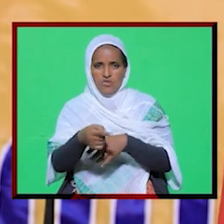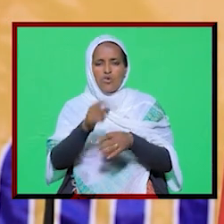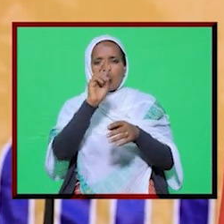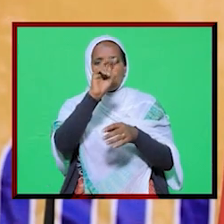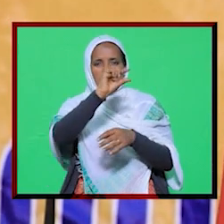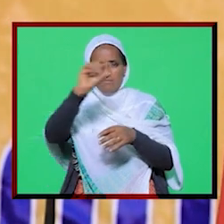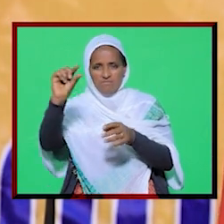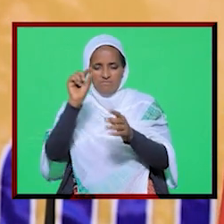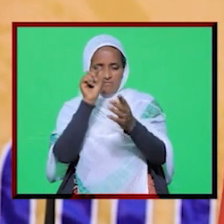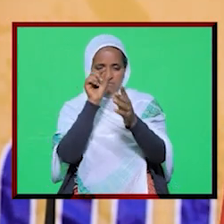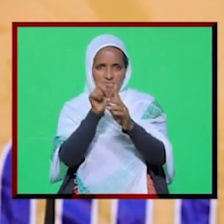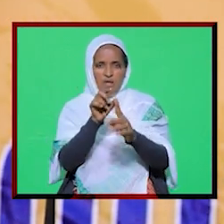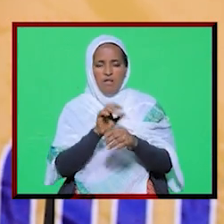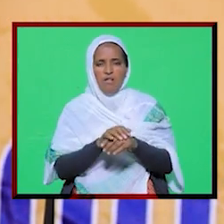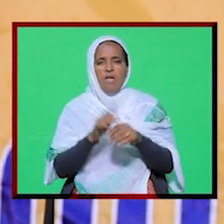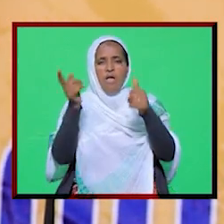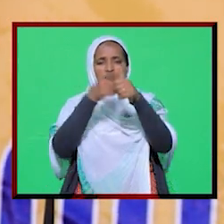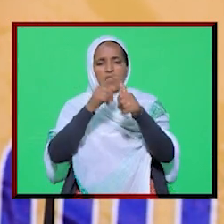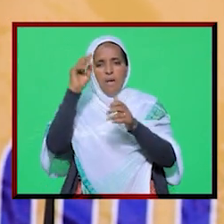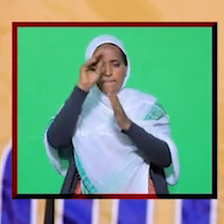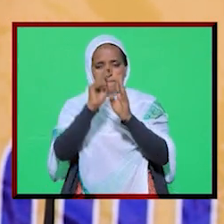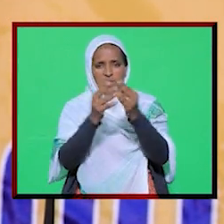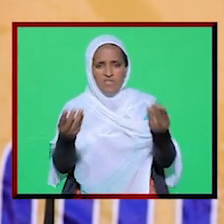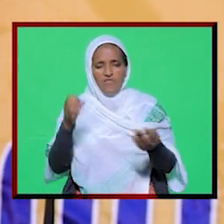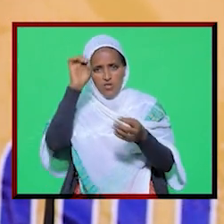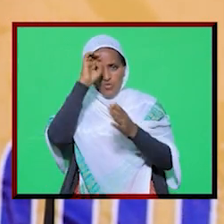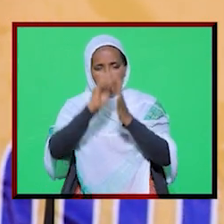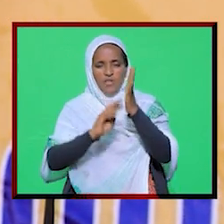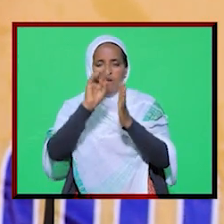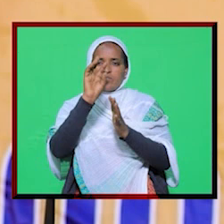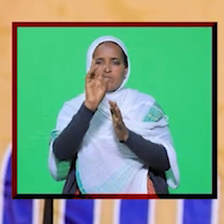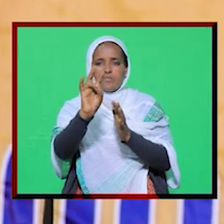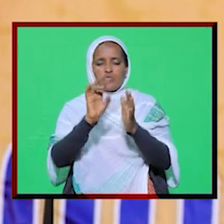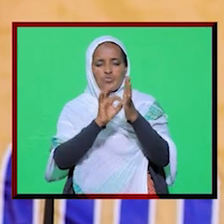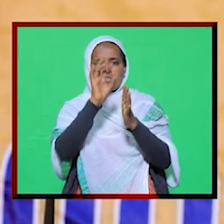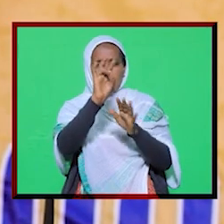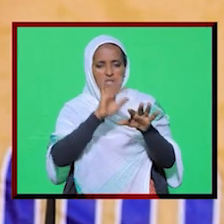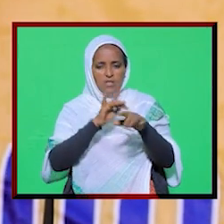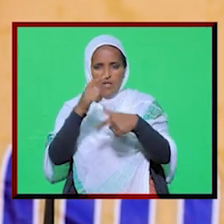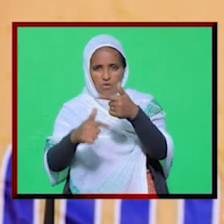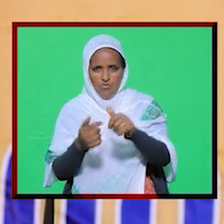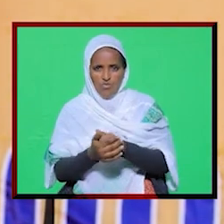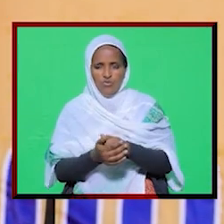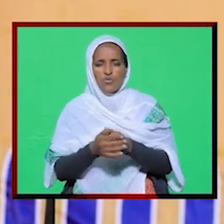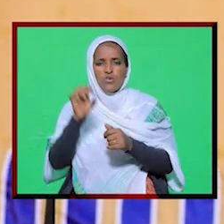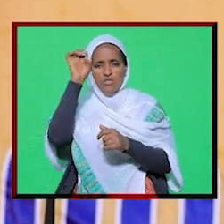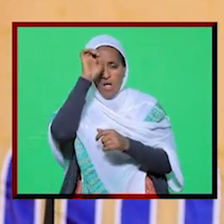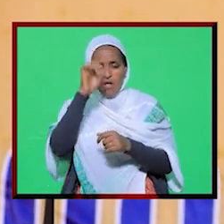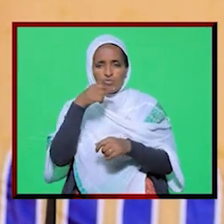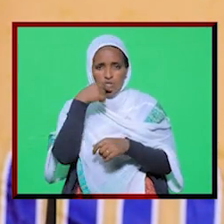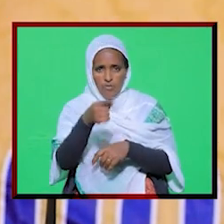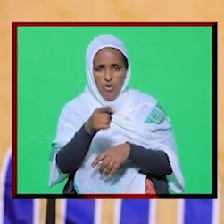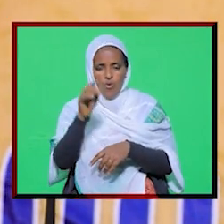2 ጥቅሶች መጥቀስ እንችላለን ለዚህ። አንደኛው መጽሐፈ ኢያሱ ምዕራፍ 7 ከቁጥር 7 ላይ ሂዱ። ኢያሱ